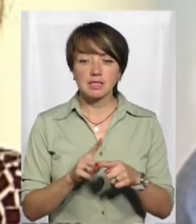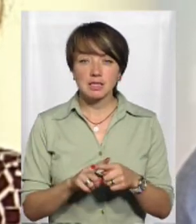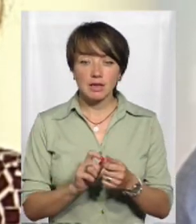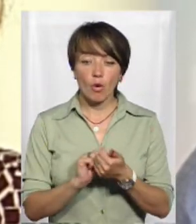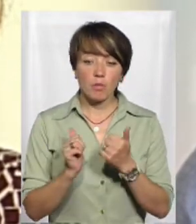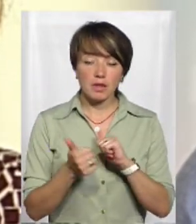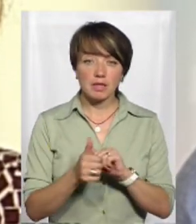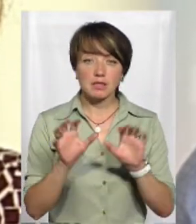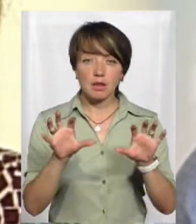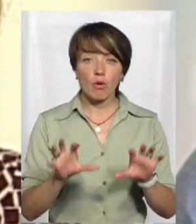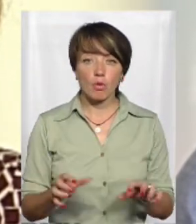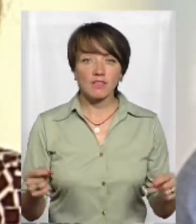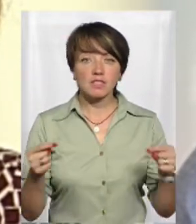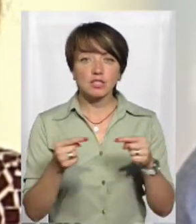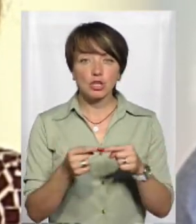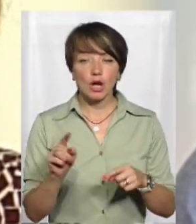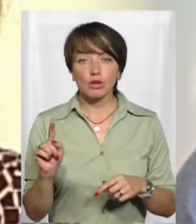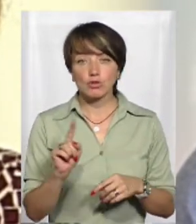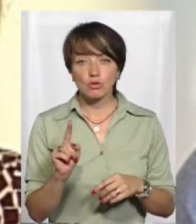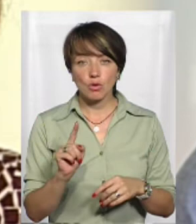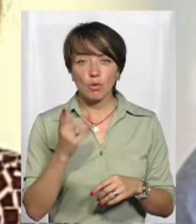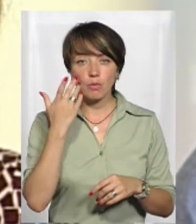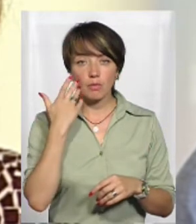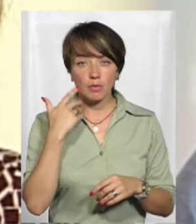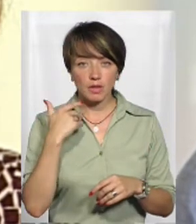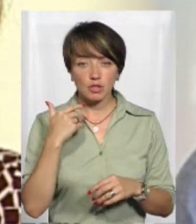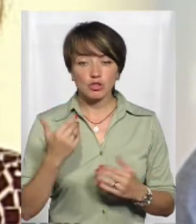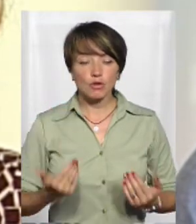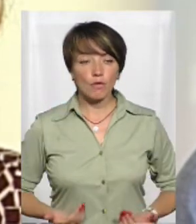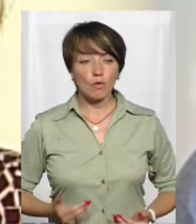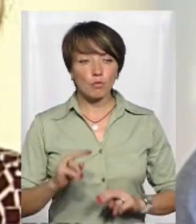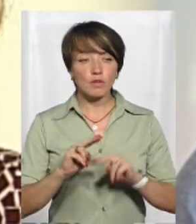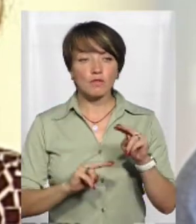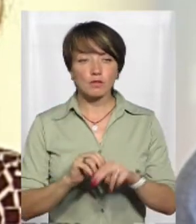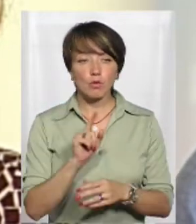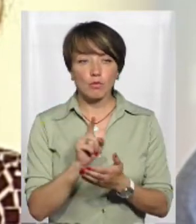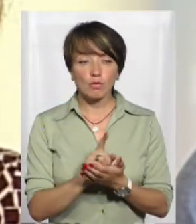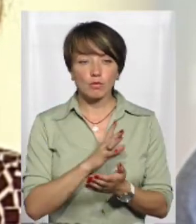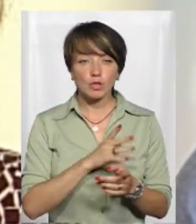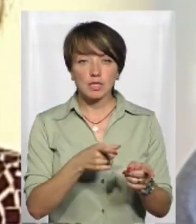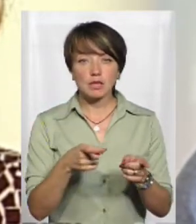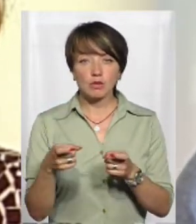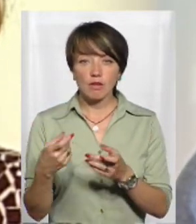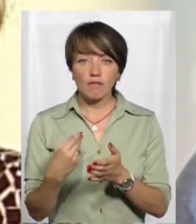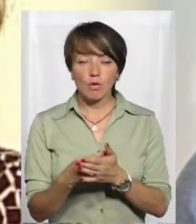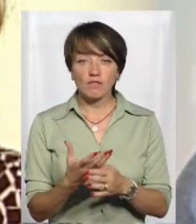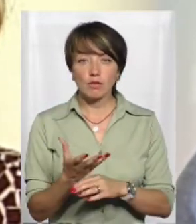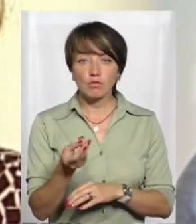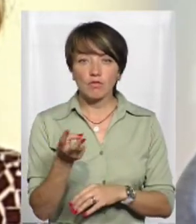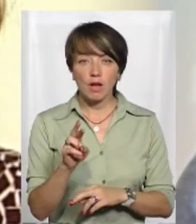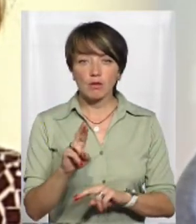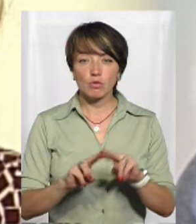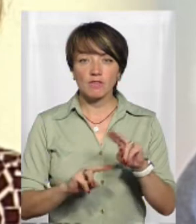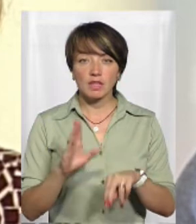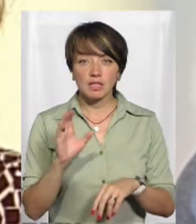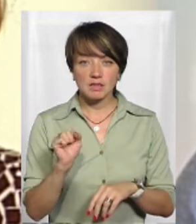цей закон, який визначає, що при житловому будівництві має обов'язково бути залучено фонд фінансування будівництва як